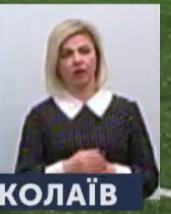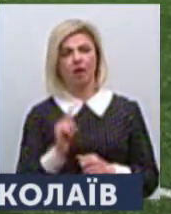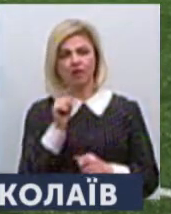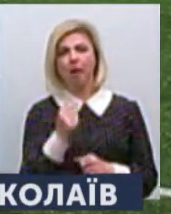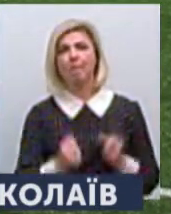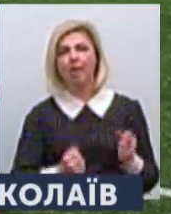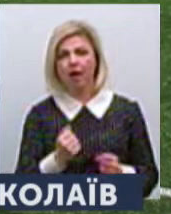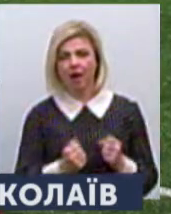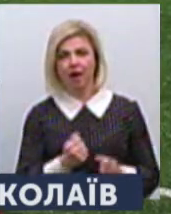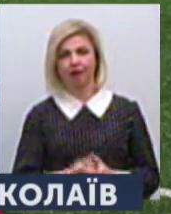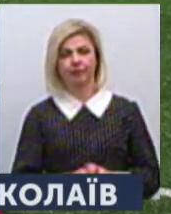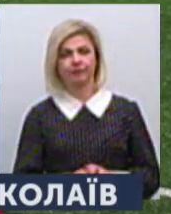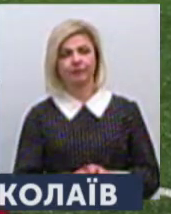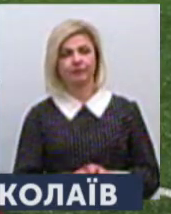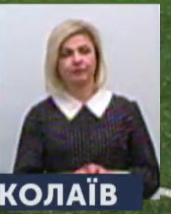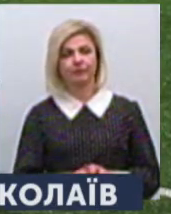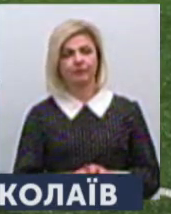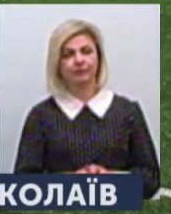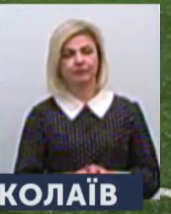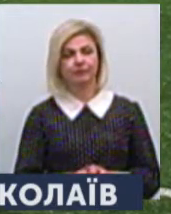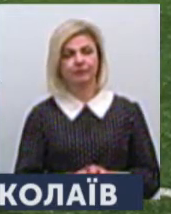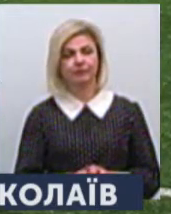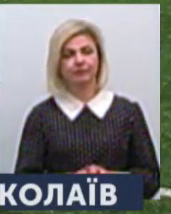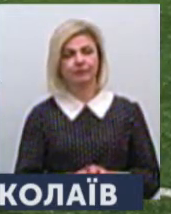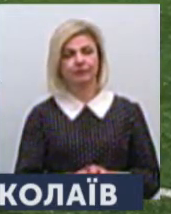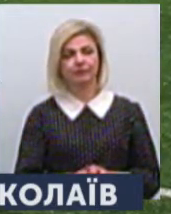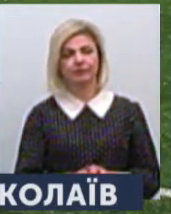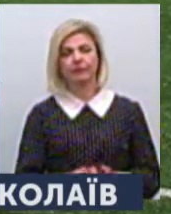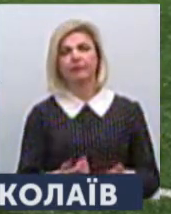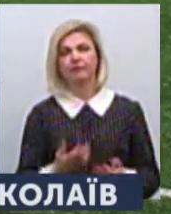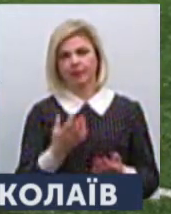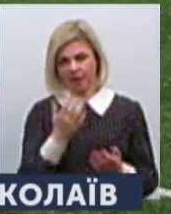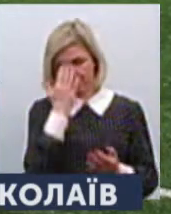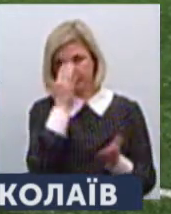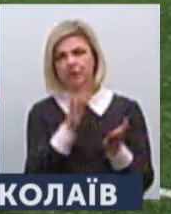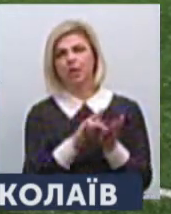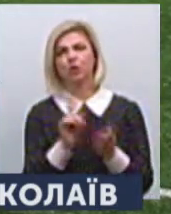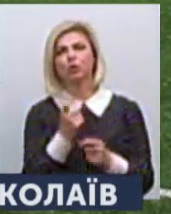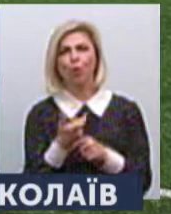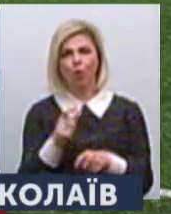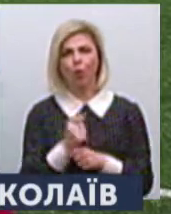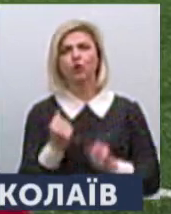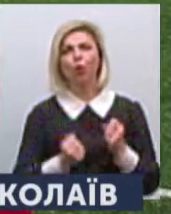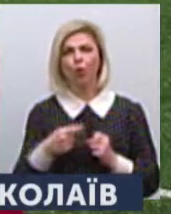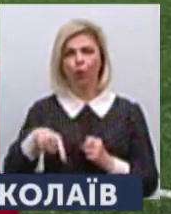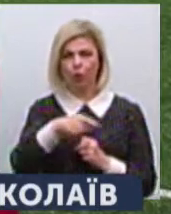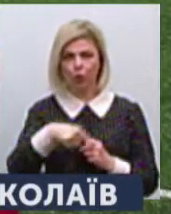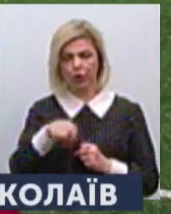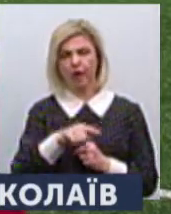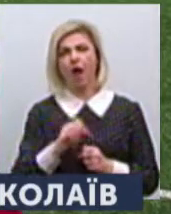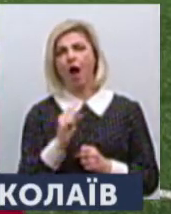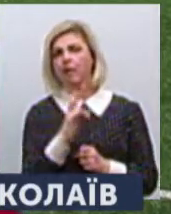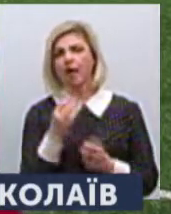бігали. На тренуванні ми там бігали, підіймали собі цей, щоб більше пробігти кіл. Щоб пробігти взагалі, але